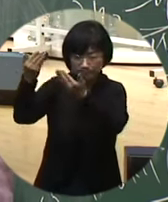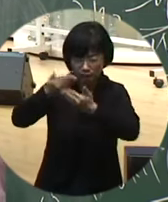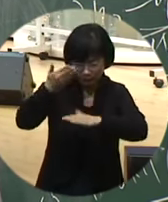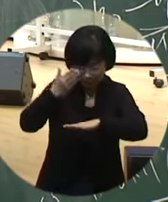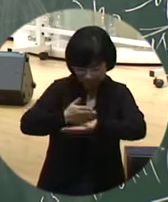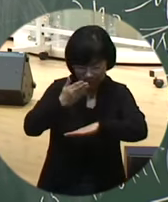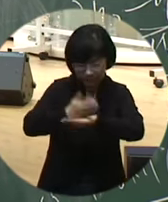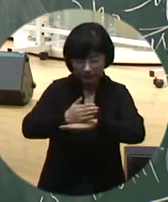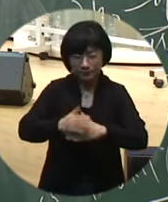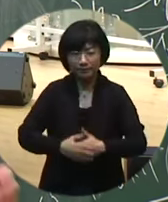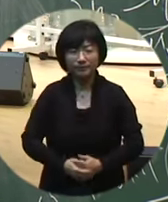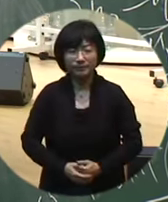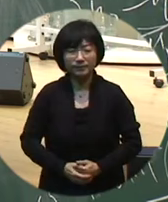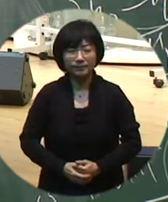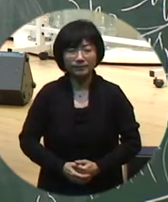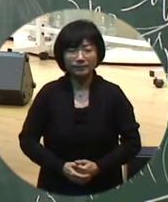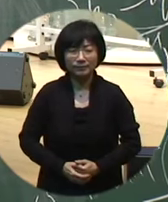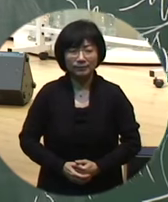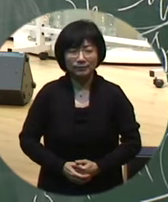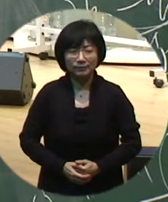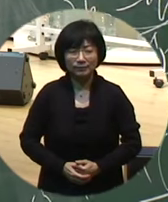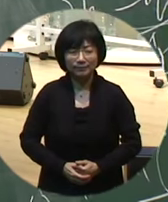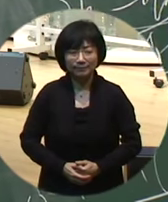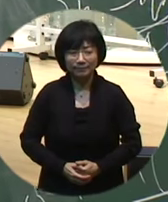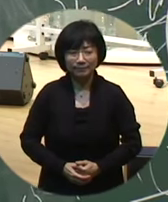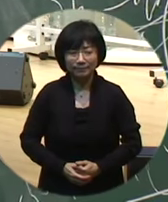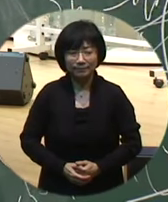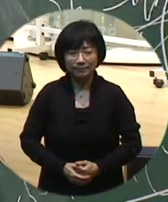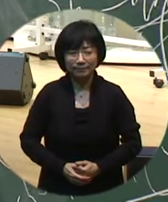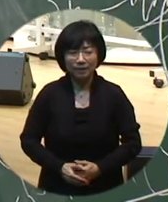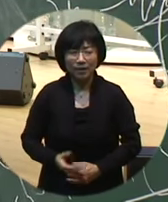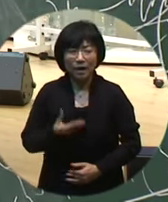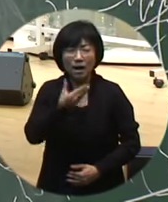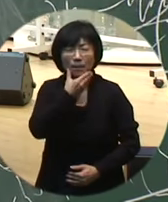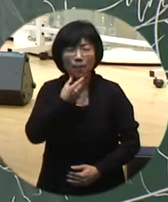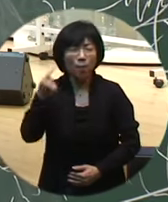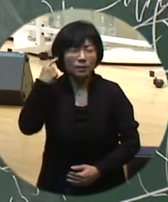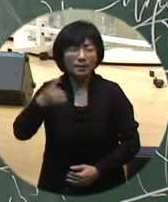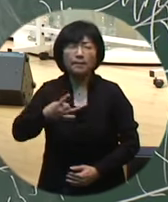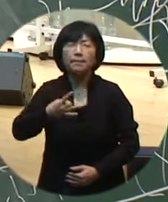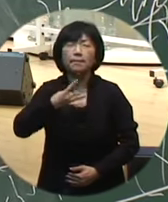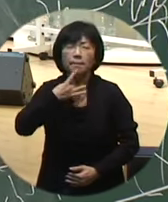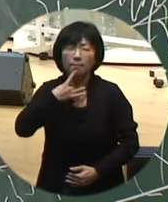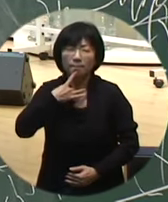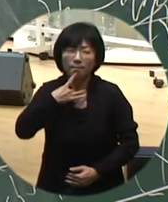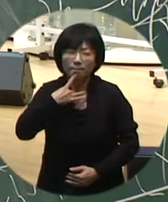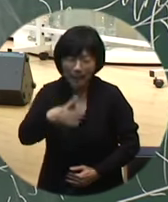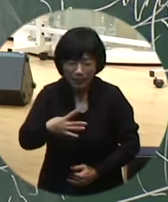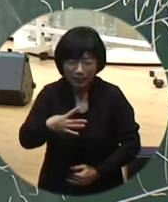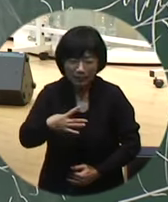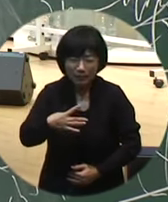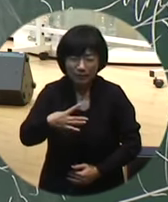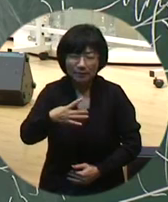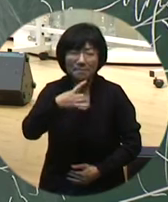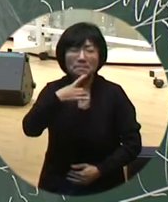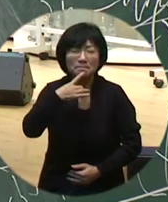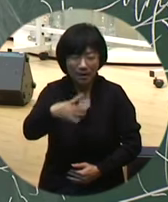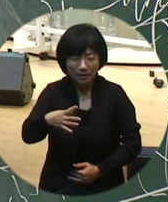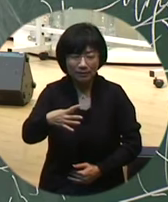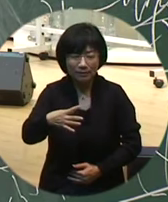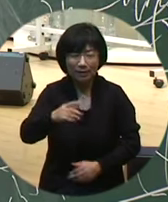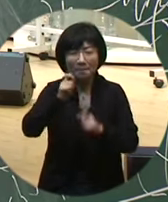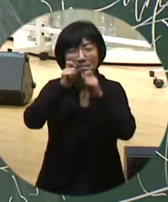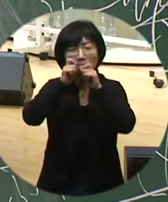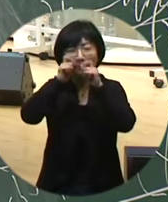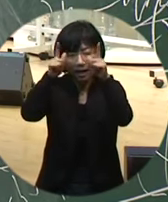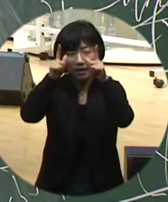thank you for giving us the gospel. 복음 오직 복음만 신앙으로 우리를 축복하신 것 감사합니다. We thank you for blessing us with the faith of only gospel